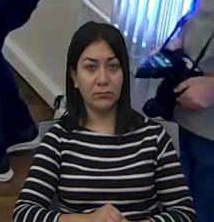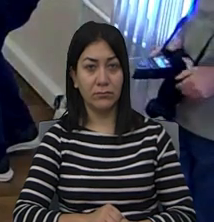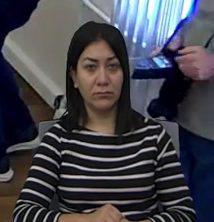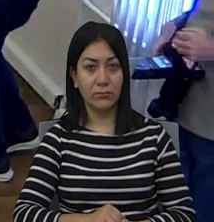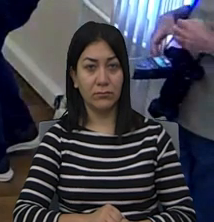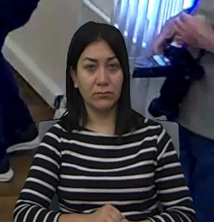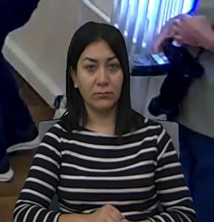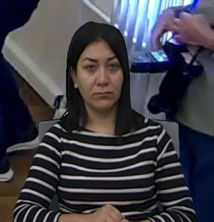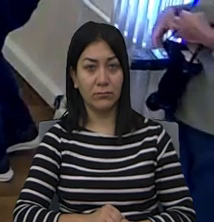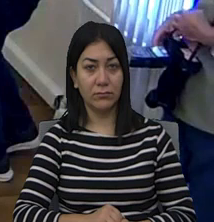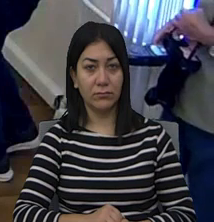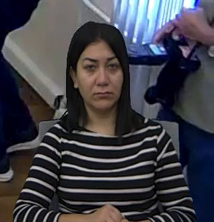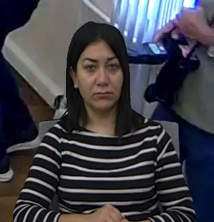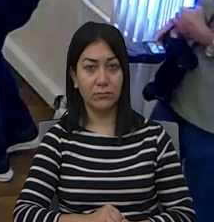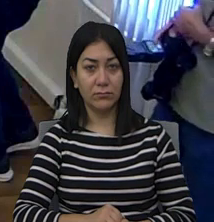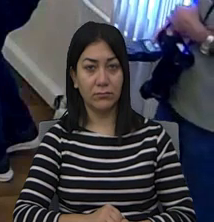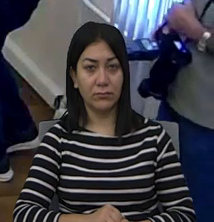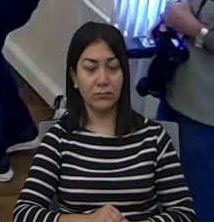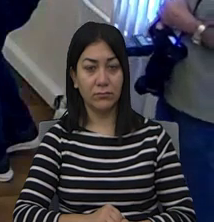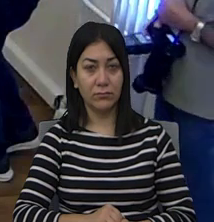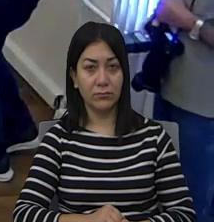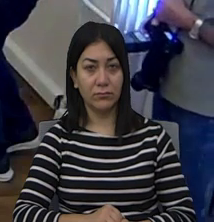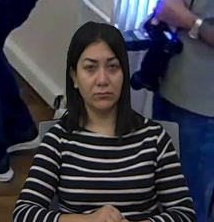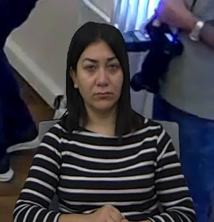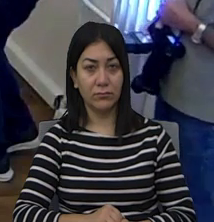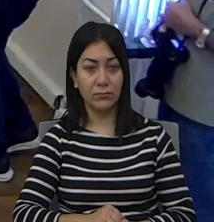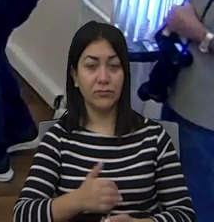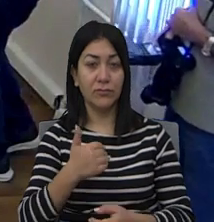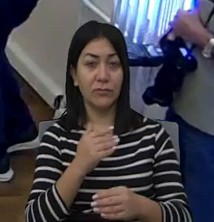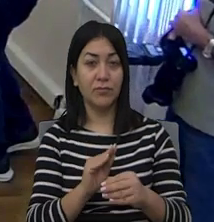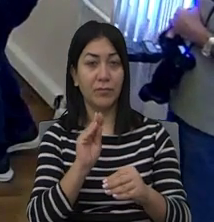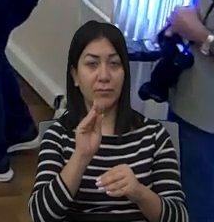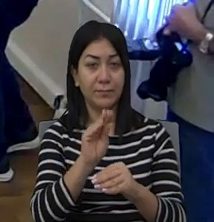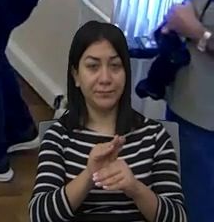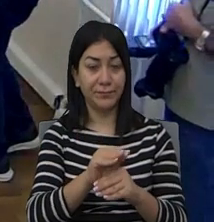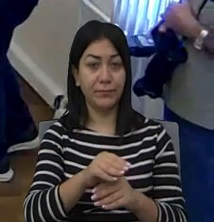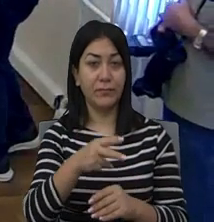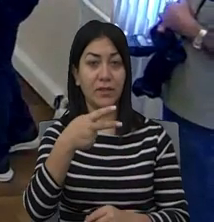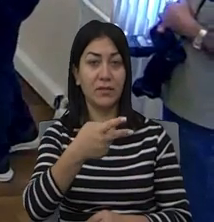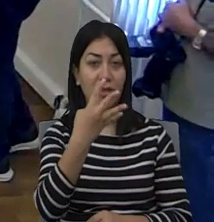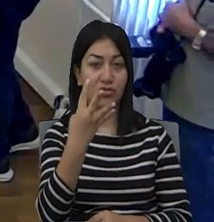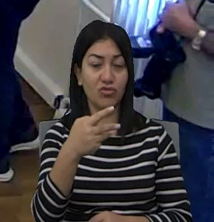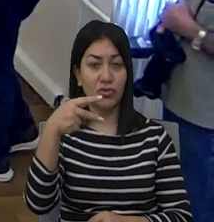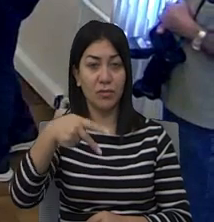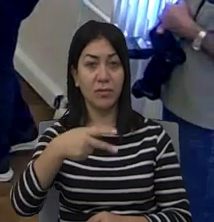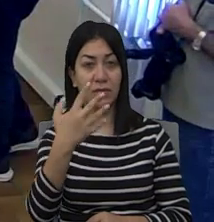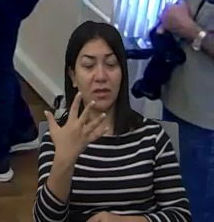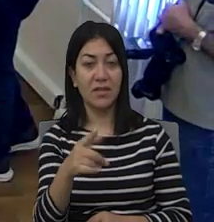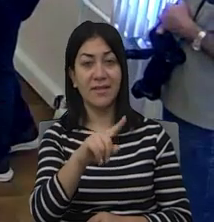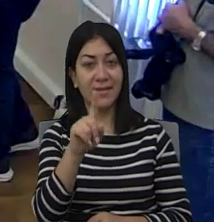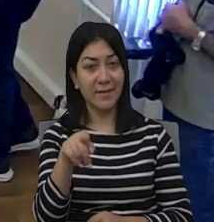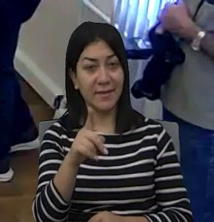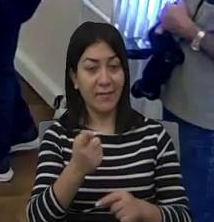key to our success. Ուղղակի նաև ավելացնեմ, որ 24-25 թվականներին, քան որ